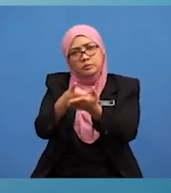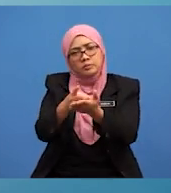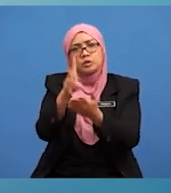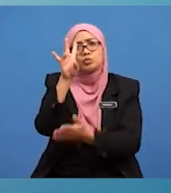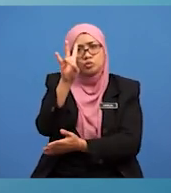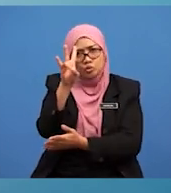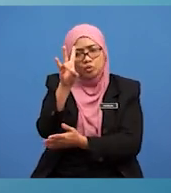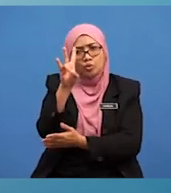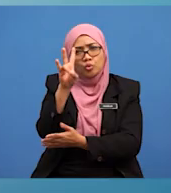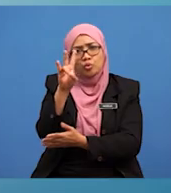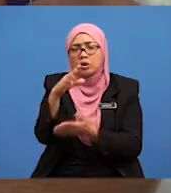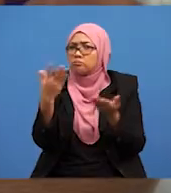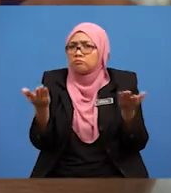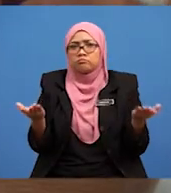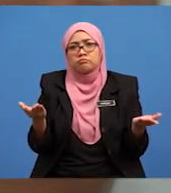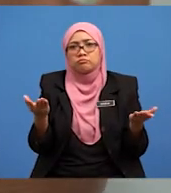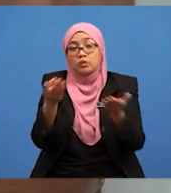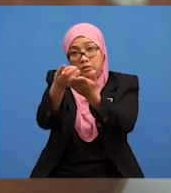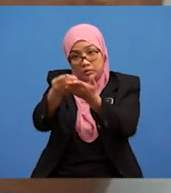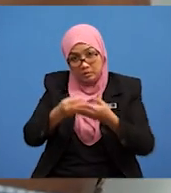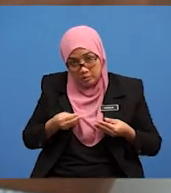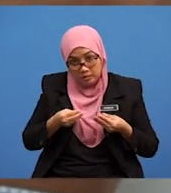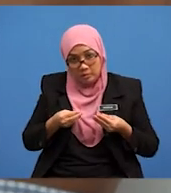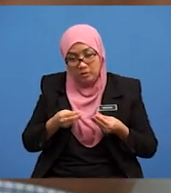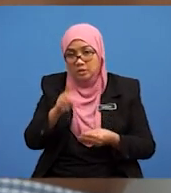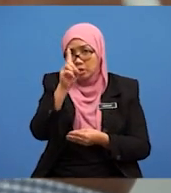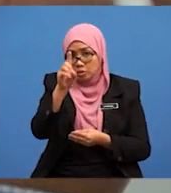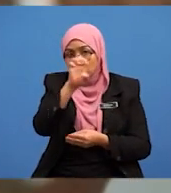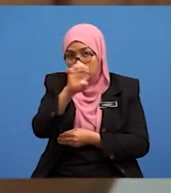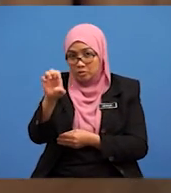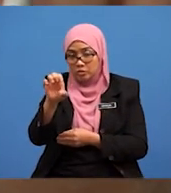atau menerima 1 elektron?